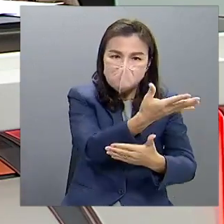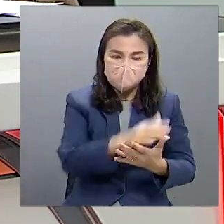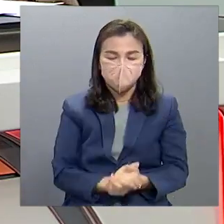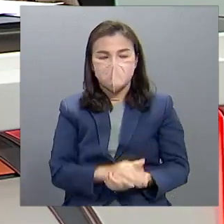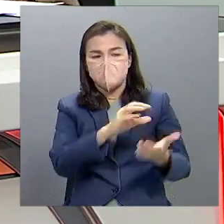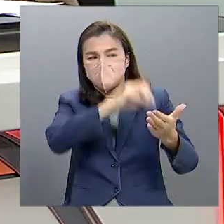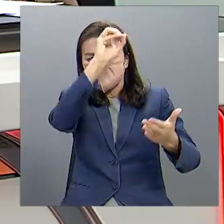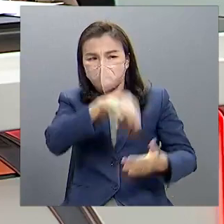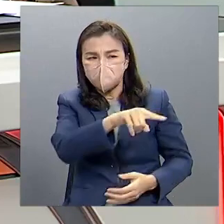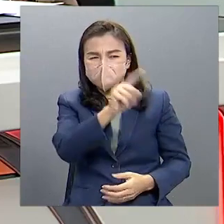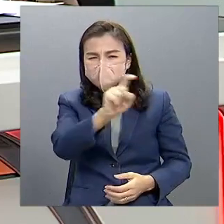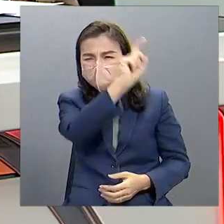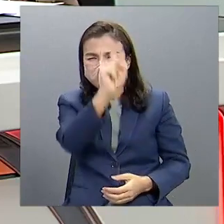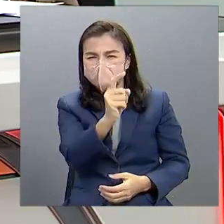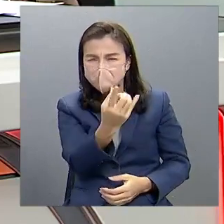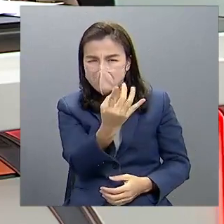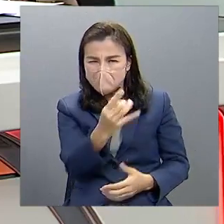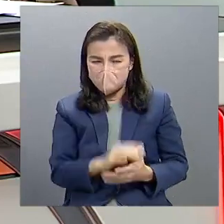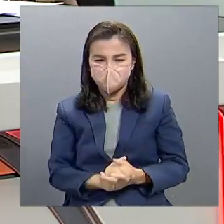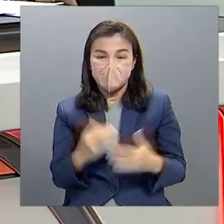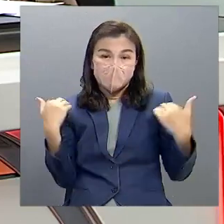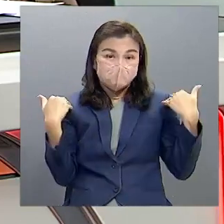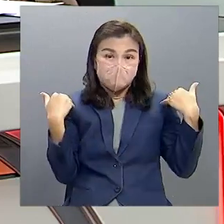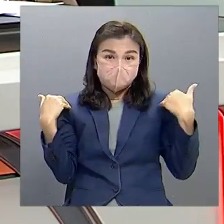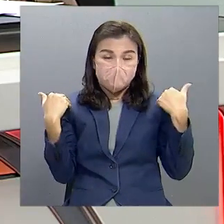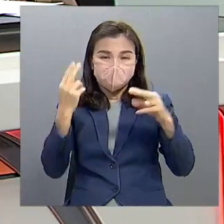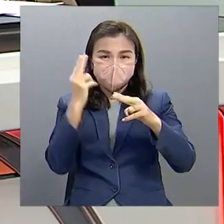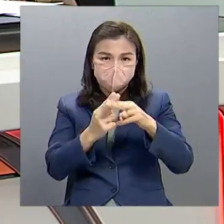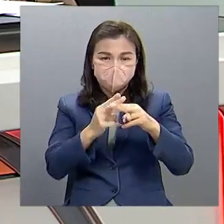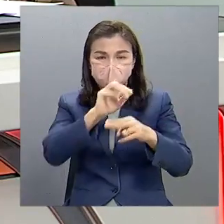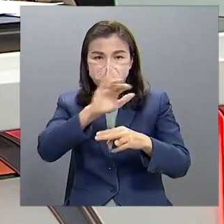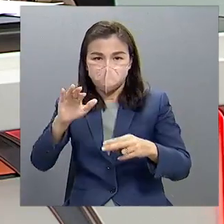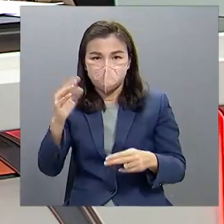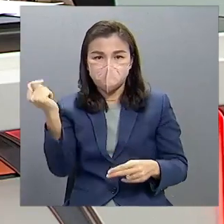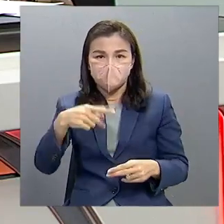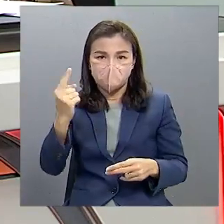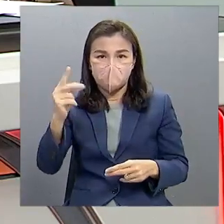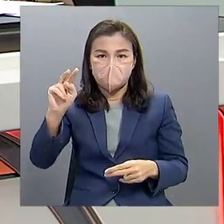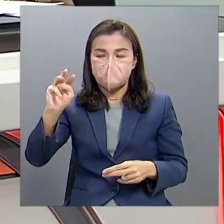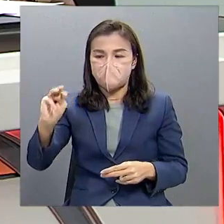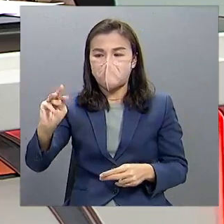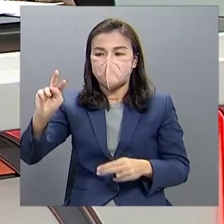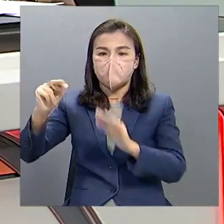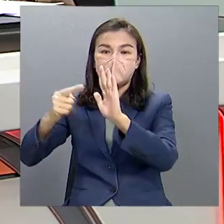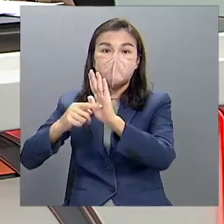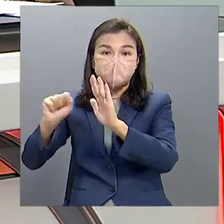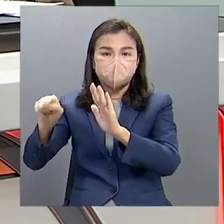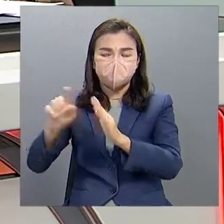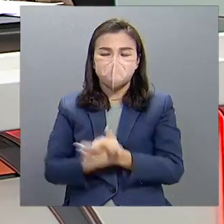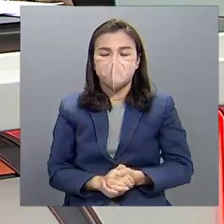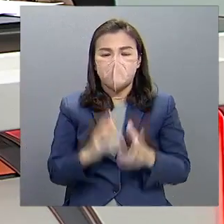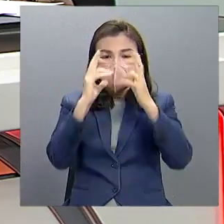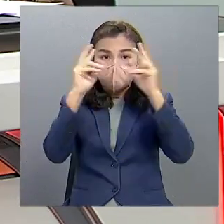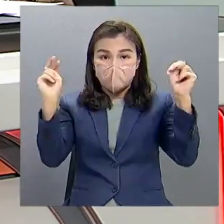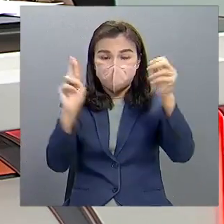าตีความได้หลายด้านจะลงมติไว้วางใจให้หรือไม่ไว้วางใจพลเอกประวิตรก็บอกว่าไม่รู้เหมือนกันนะคะถึงแม้